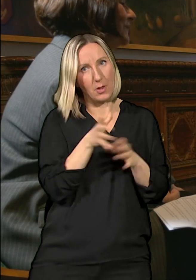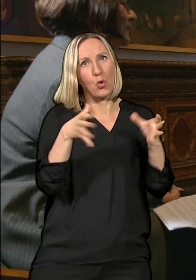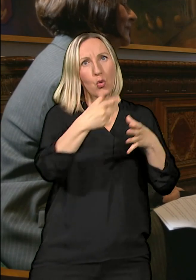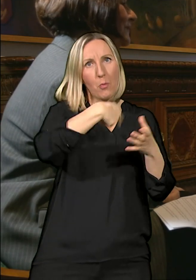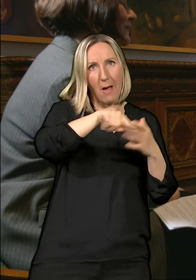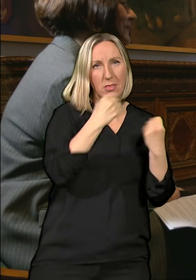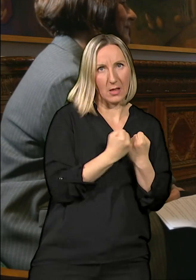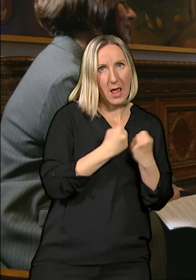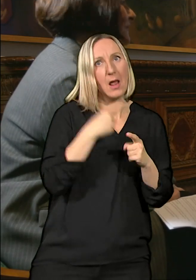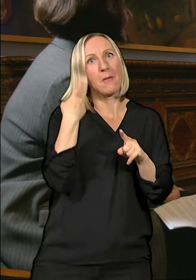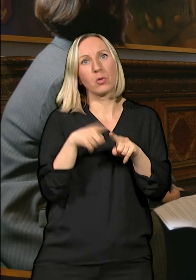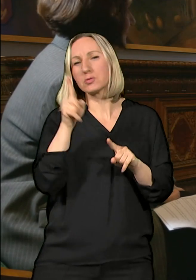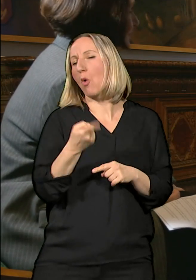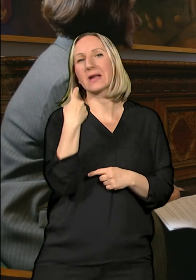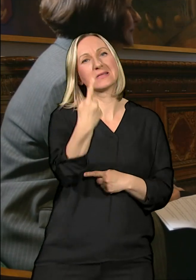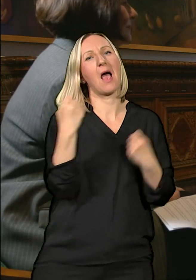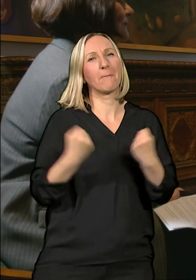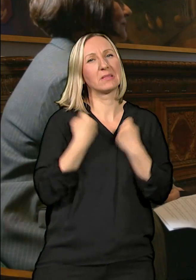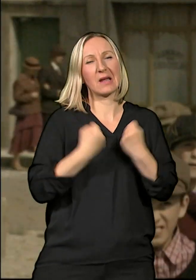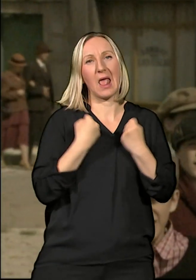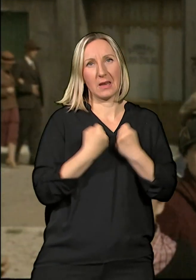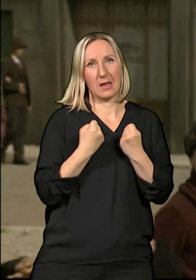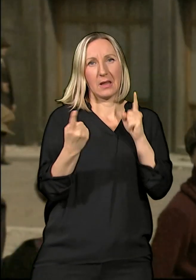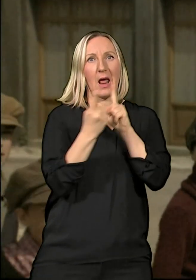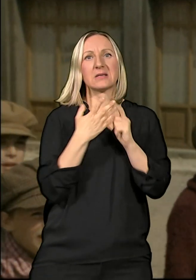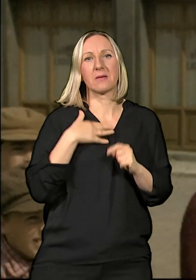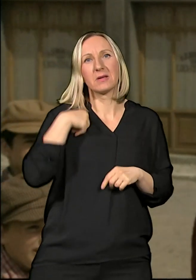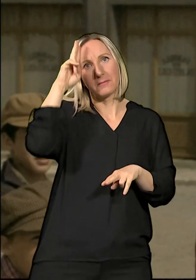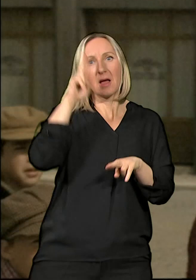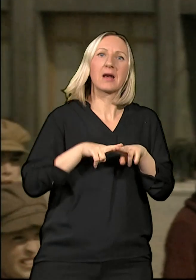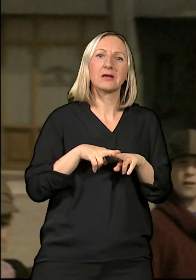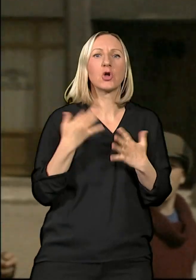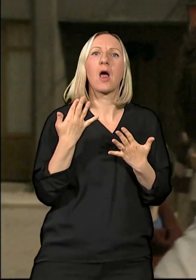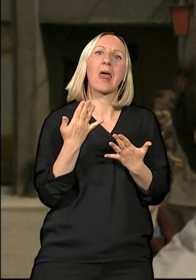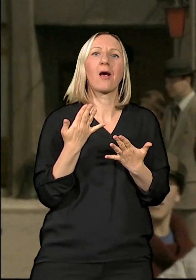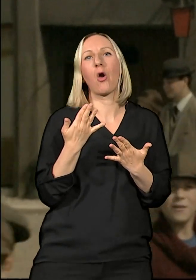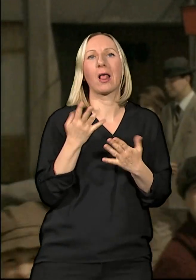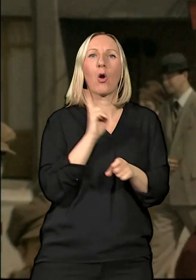svi, druga je da treniraš pojedinačno sa nama. Ja sam rešio da napravim nekoliko trikova.